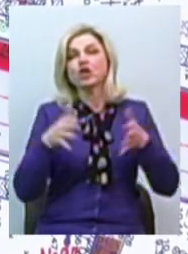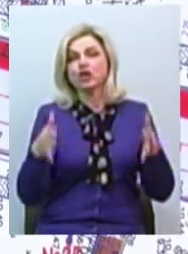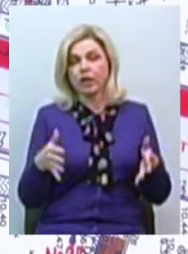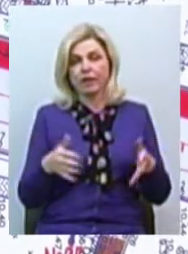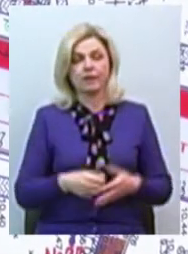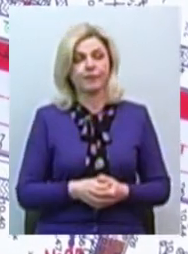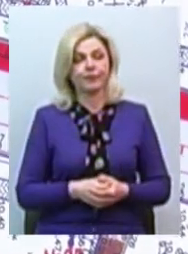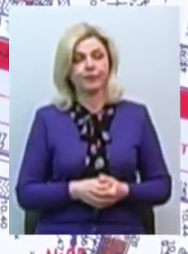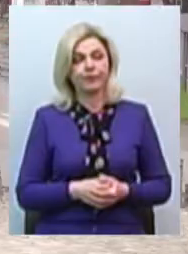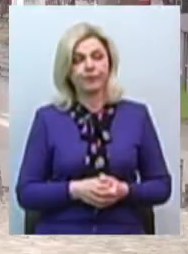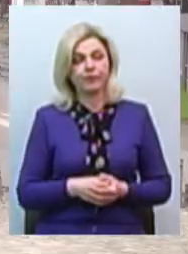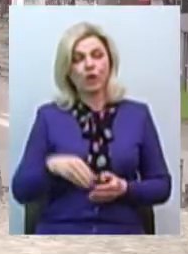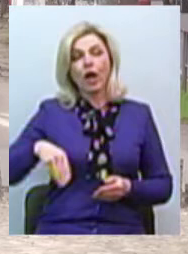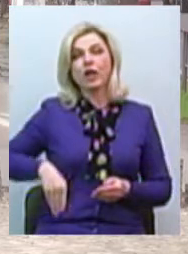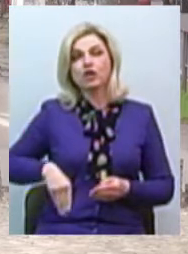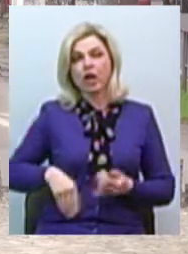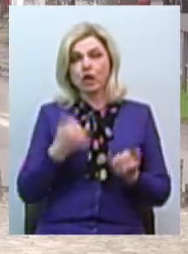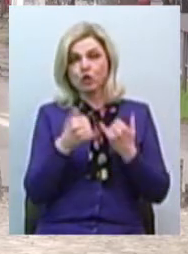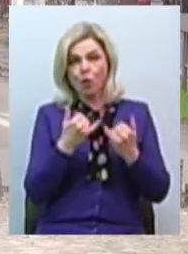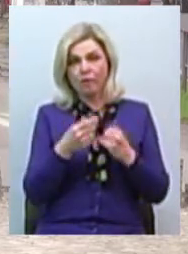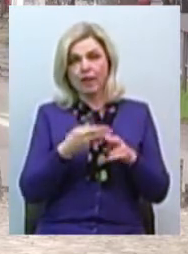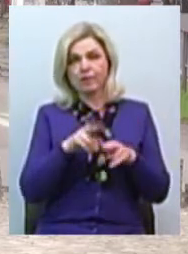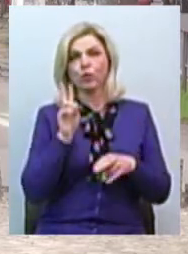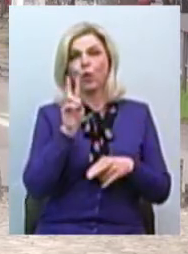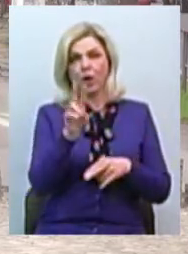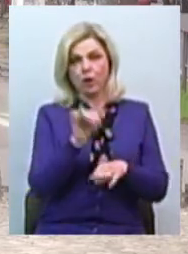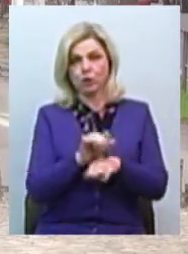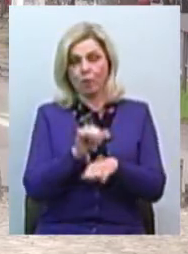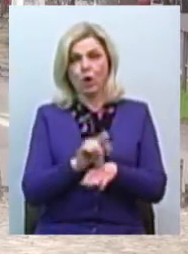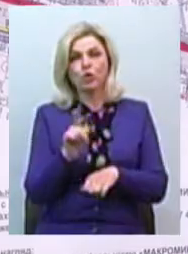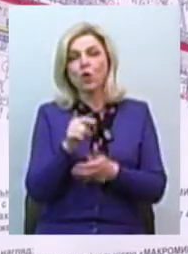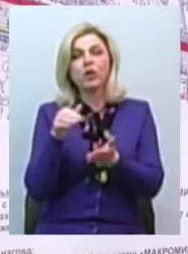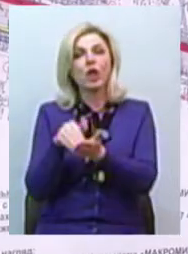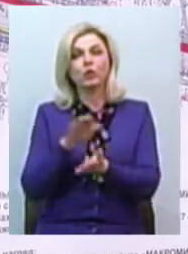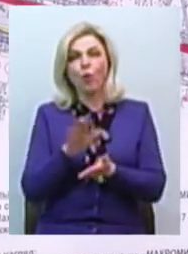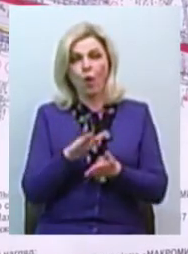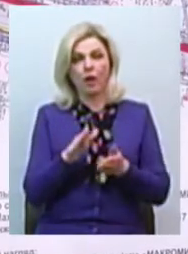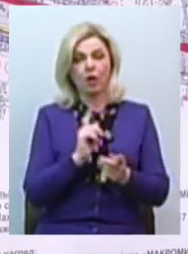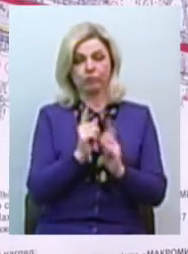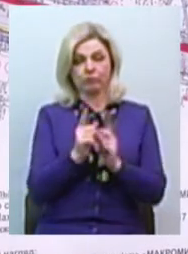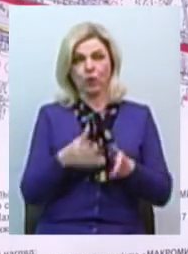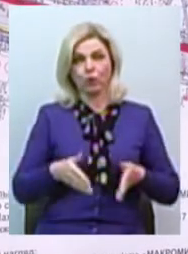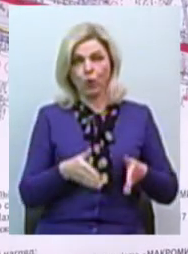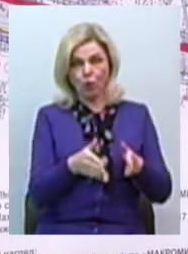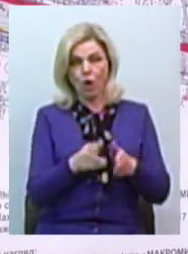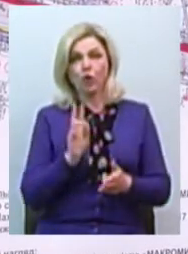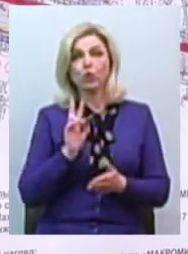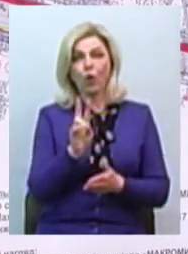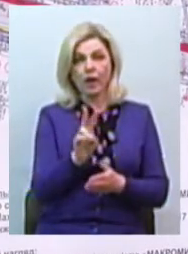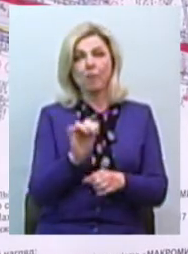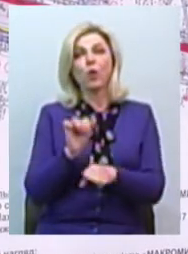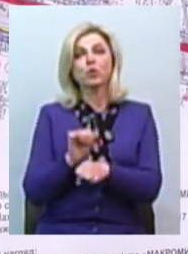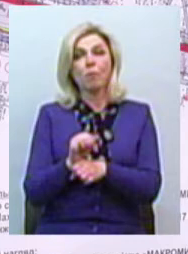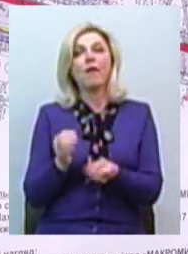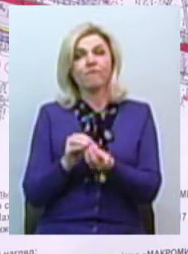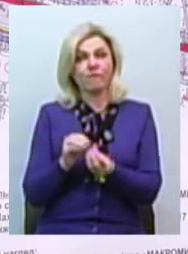розширений. Кишеня жовта – ось ця тролейбусна зупинка. Тобто, щоб не зачіпати проїжджу частину. Тролейбус заходить, зупинка залишається